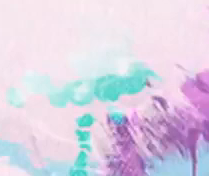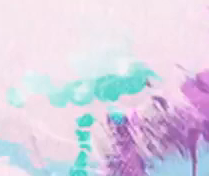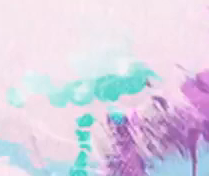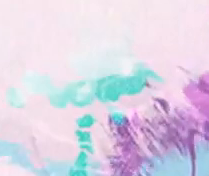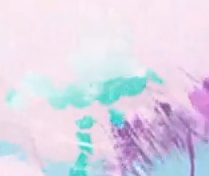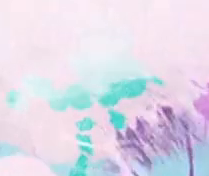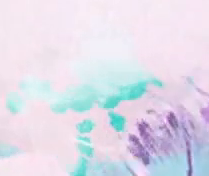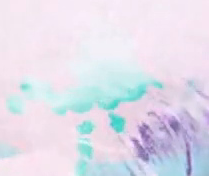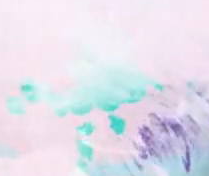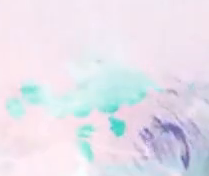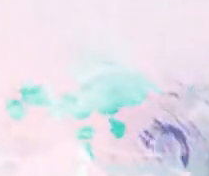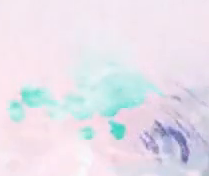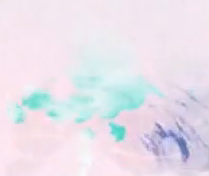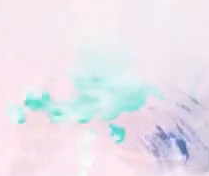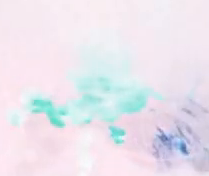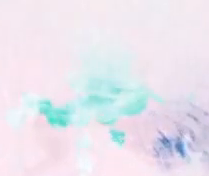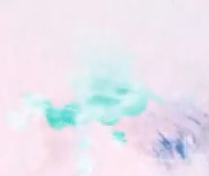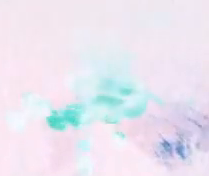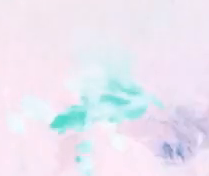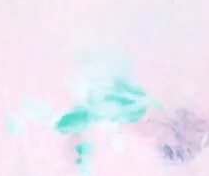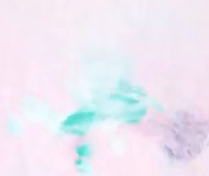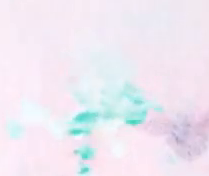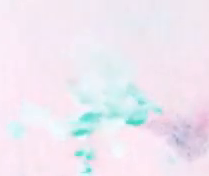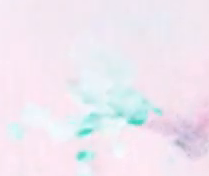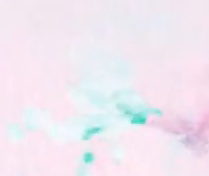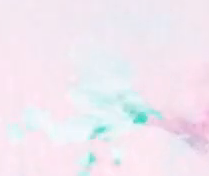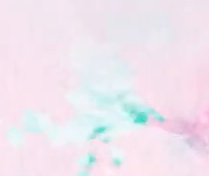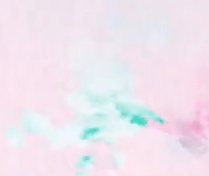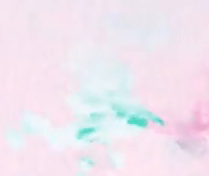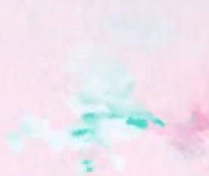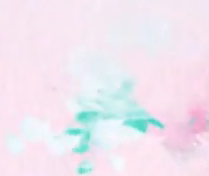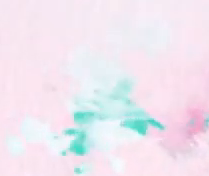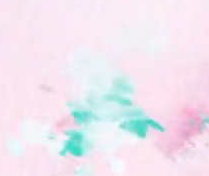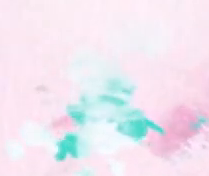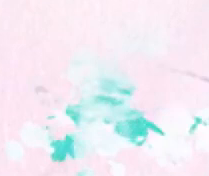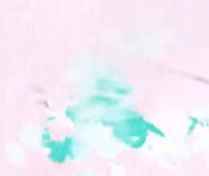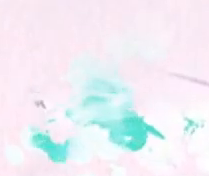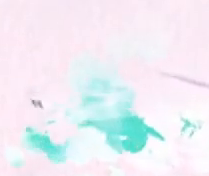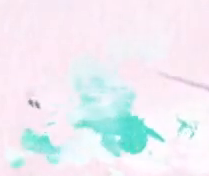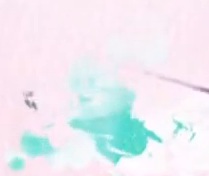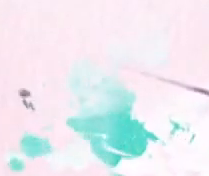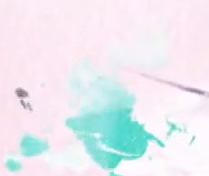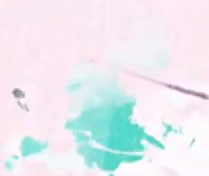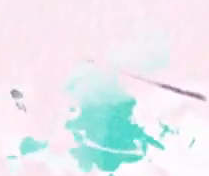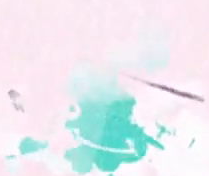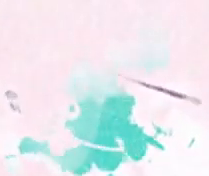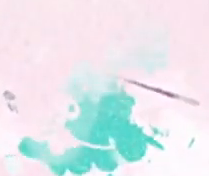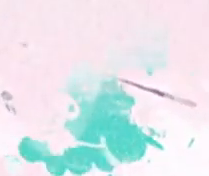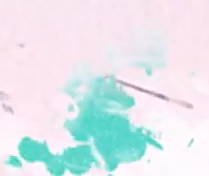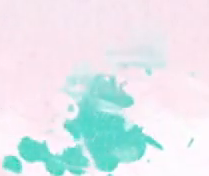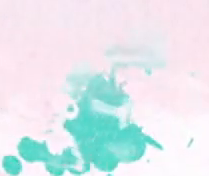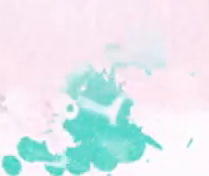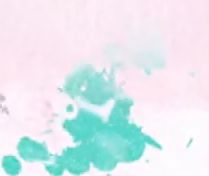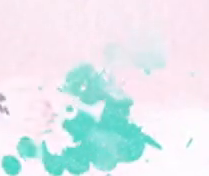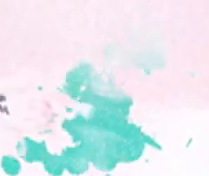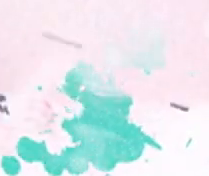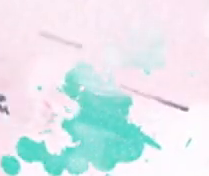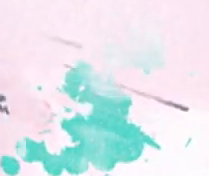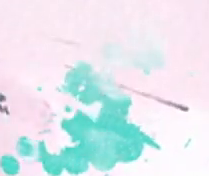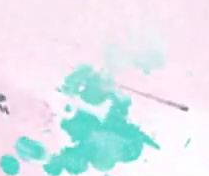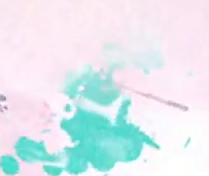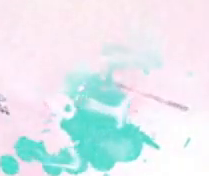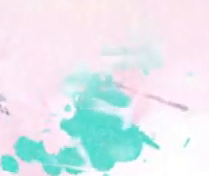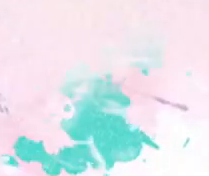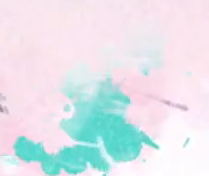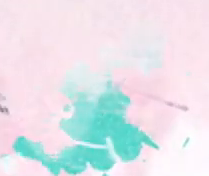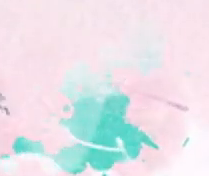Rancangan Santapan Jiwa My Quran Time ini dibawakan oleh MFDM Group of Companies, 3Q Equestrian dan Fraser